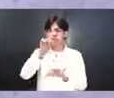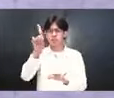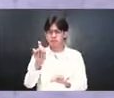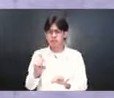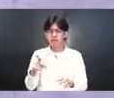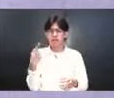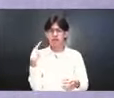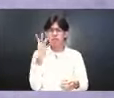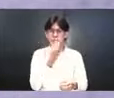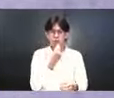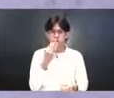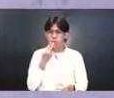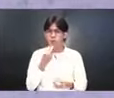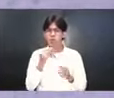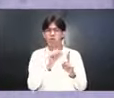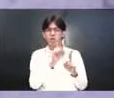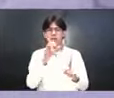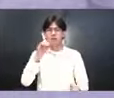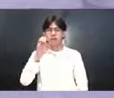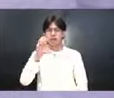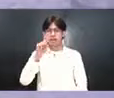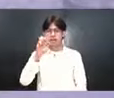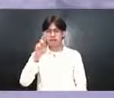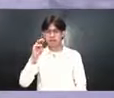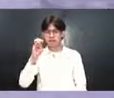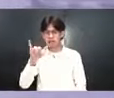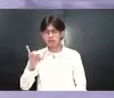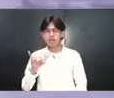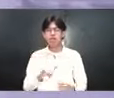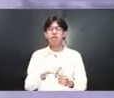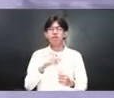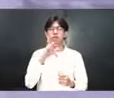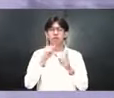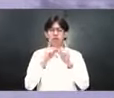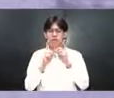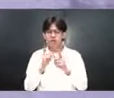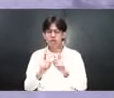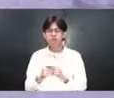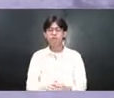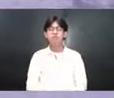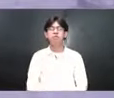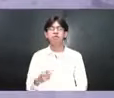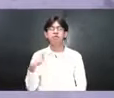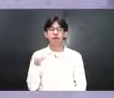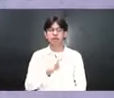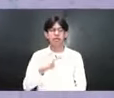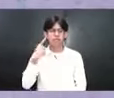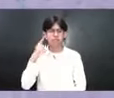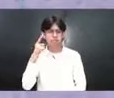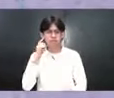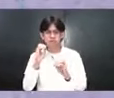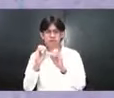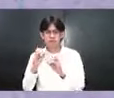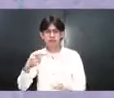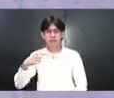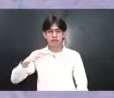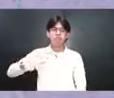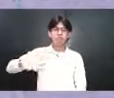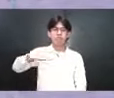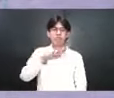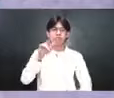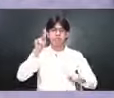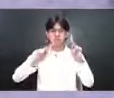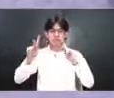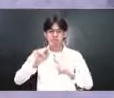is Deuteronomy speaking to? Sino kausap niya? Deuteronomy was speaking to all those returning to